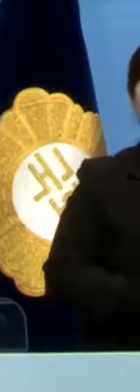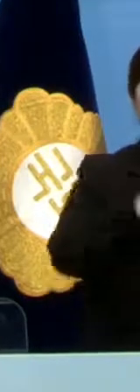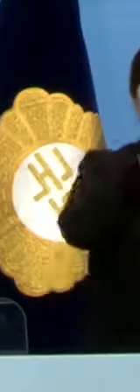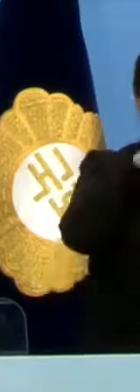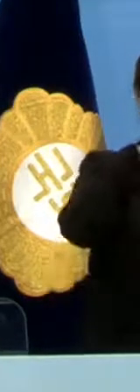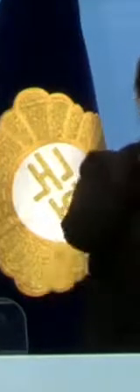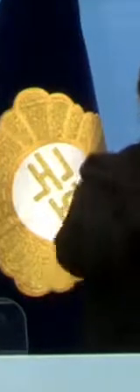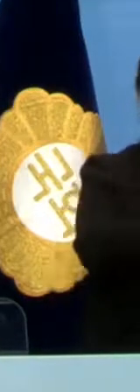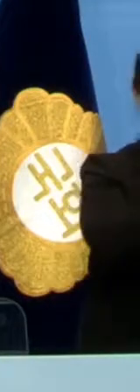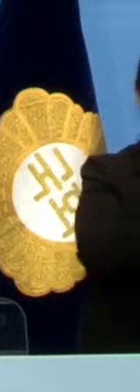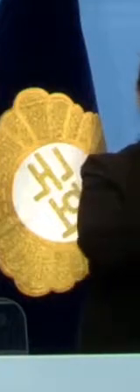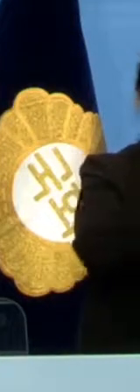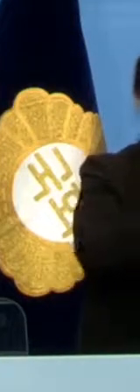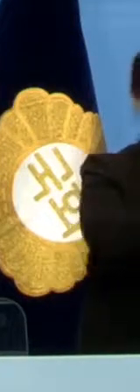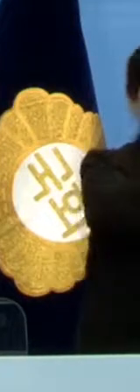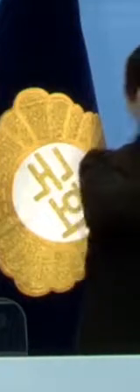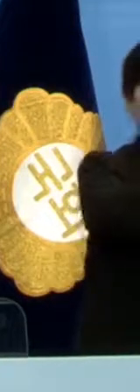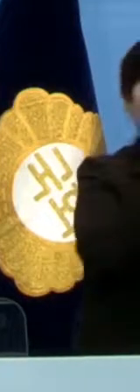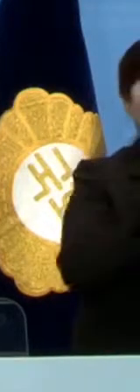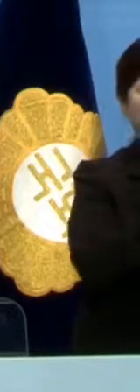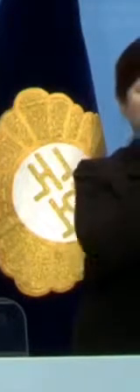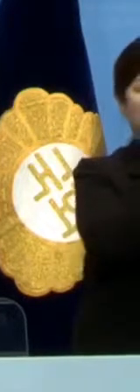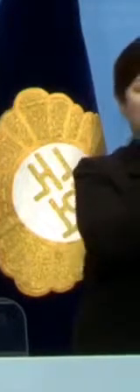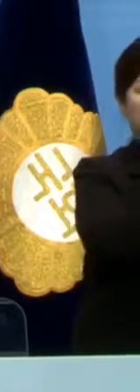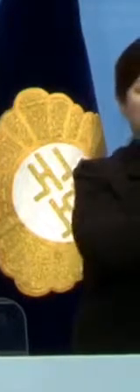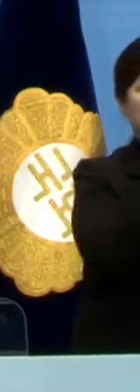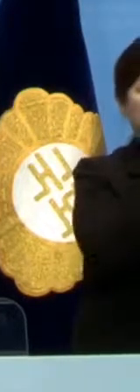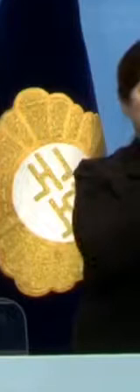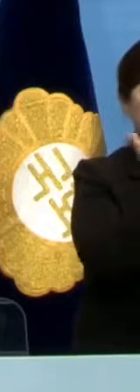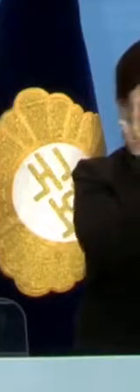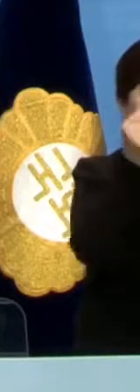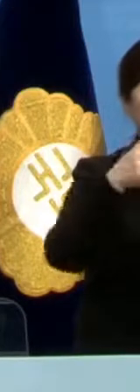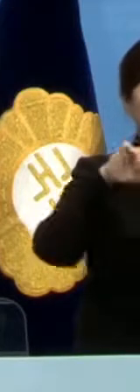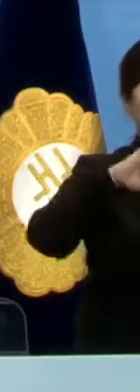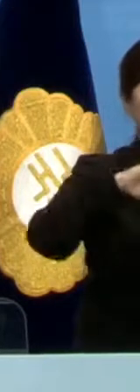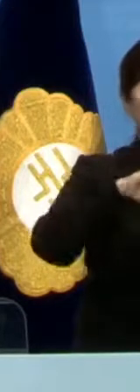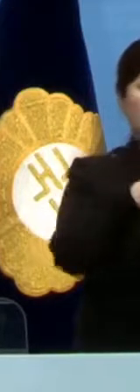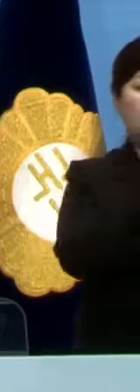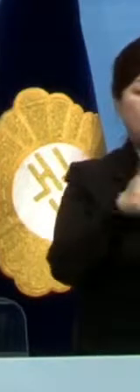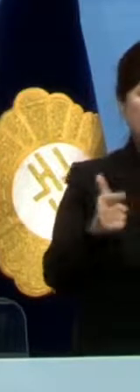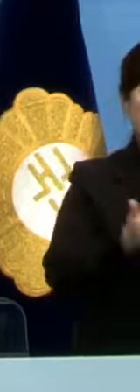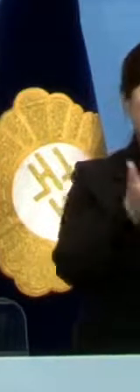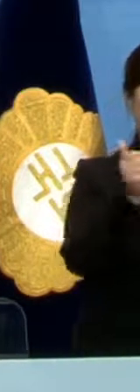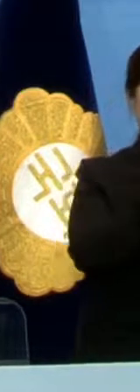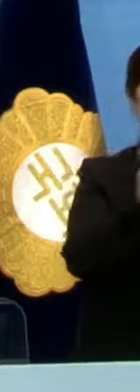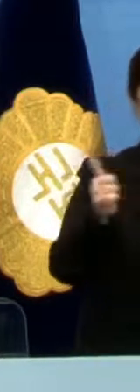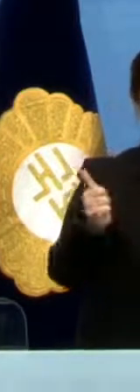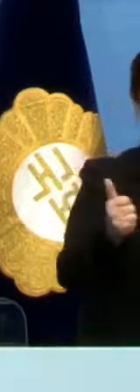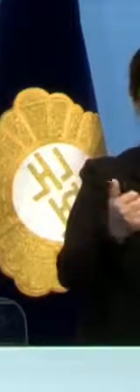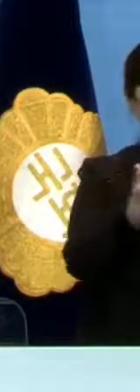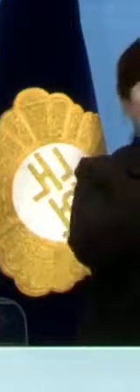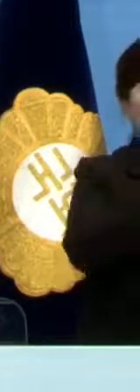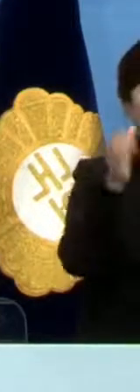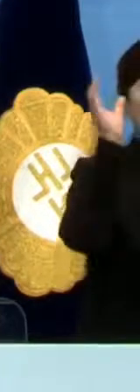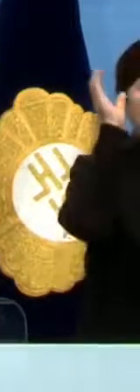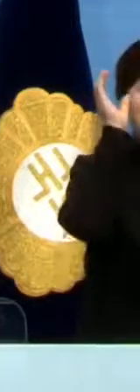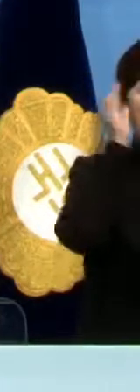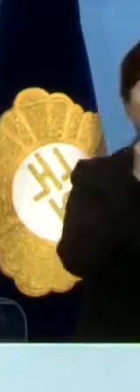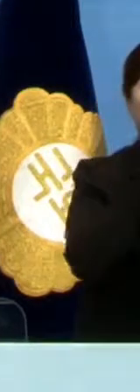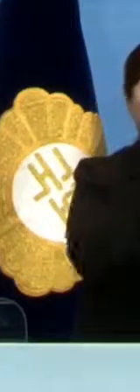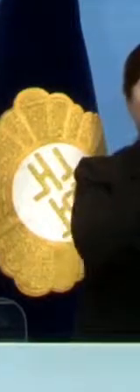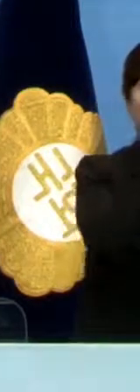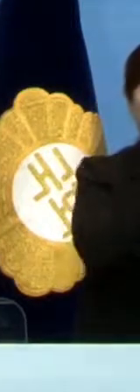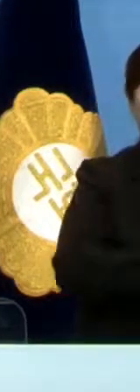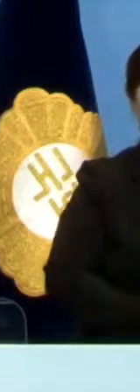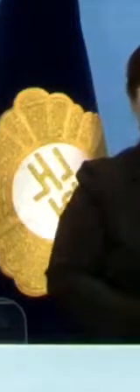가덕도 신공항 건설에 이제 부산뿐 아니라 이제 울산, 경남 등 많은 시민분들이 큰 기대를 걸고 계신 것 잘